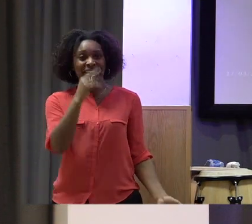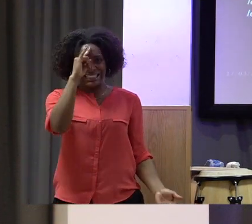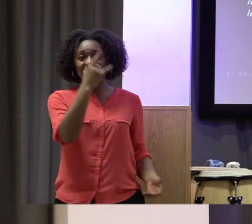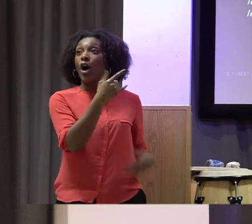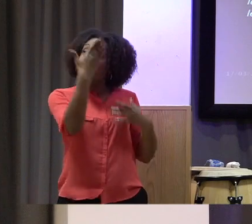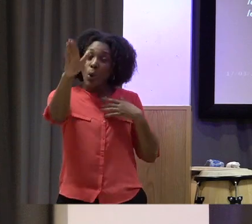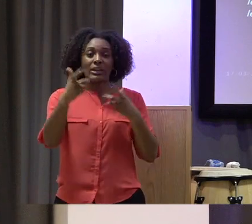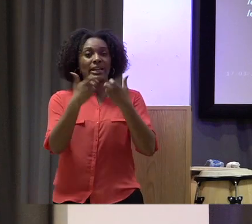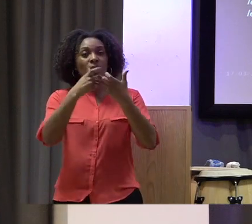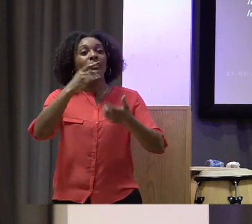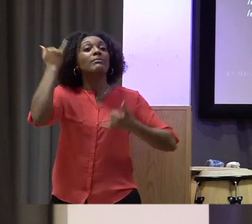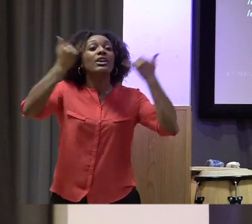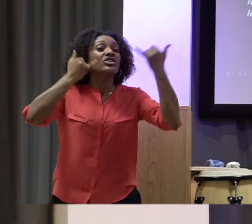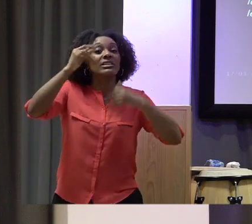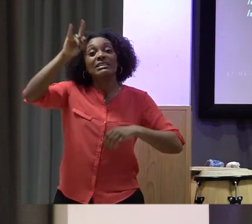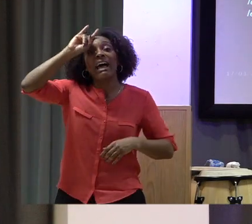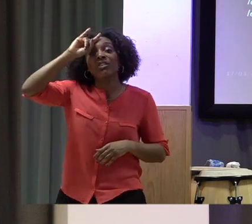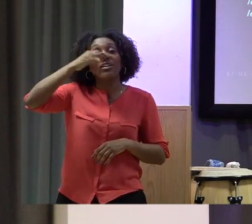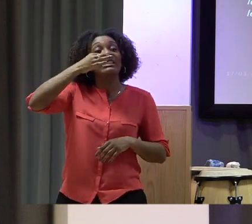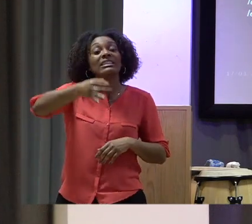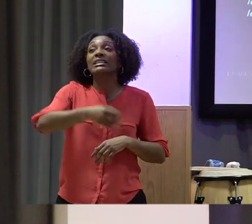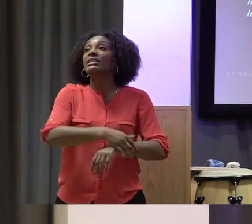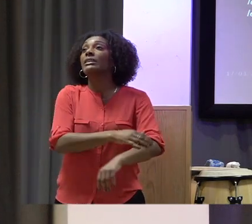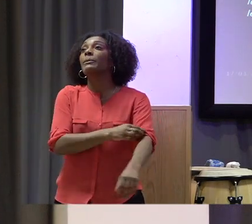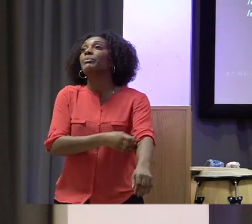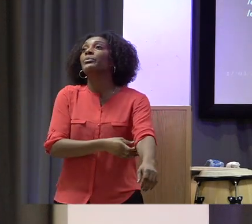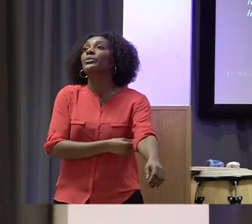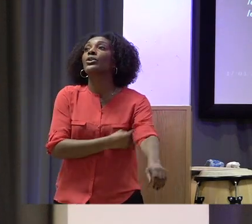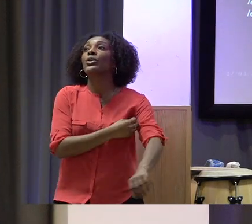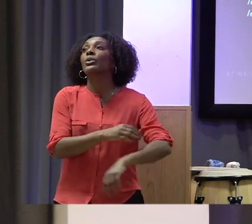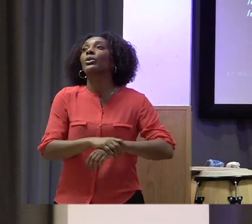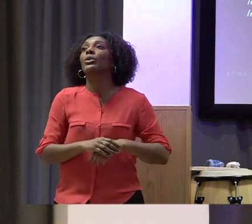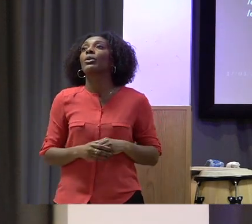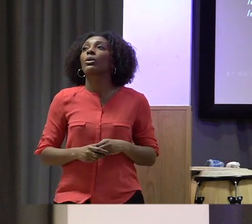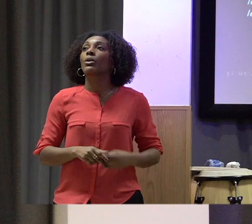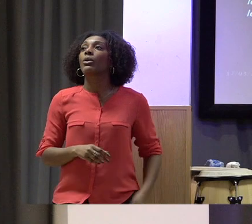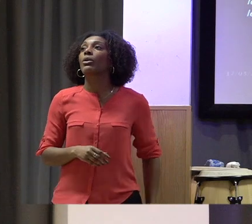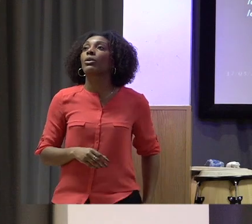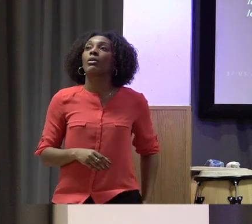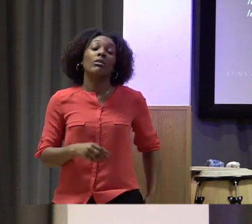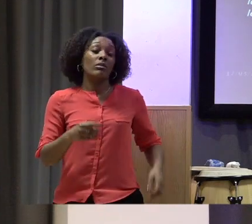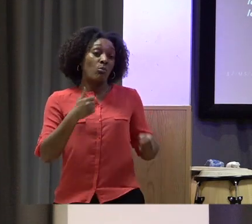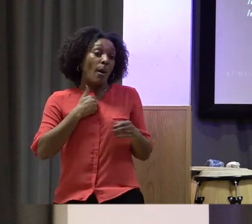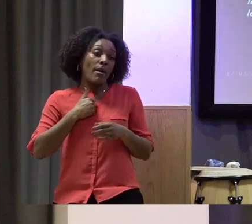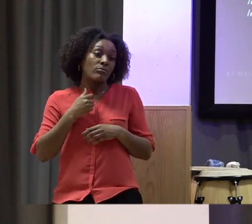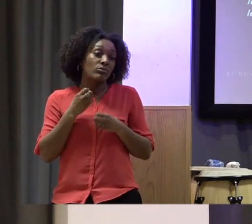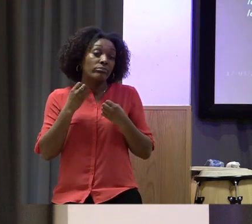Un autre exemple, parce que ce sont des cas très concrets, hein. Peut-être que vous ne les vivez pas, mais les gens comme moi,